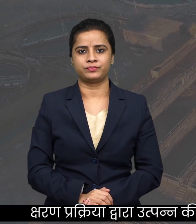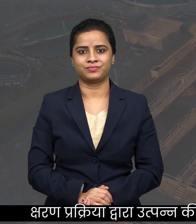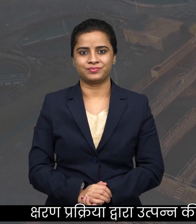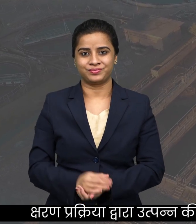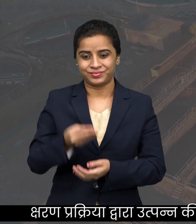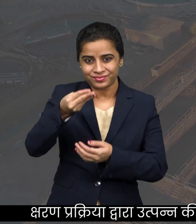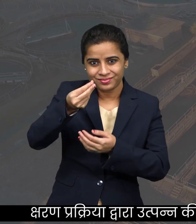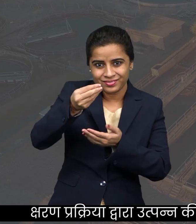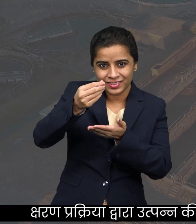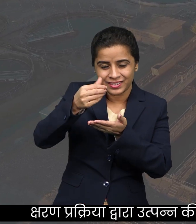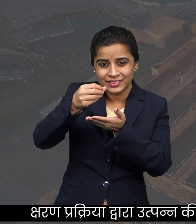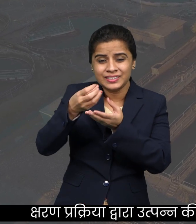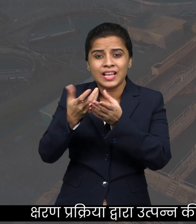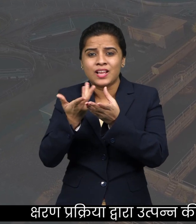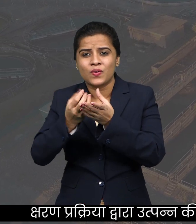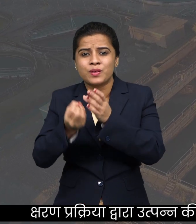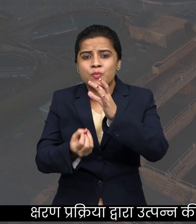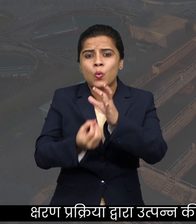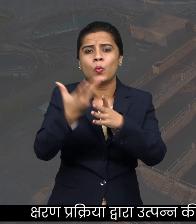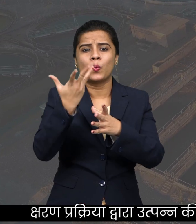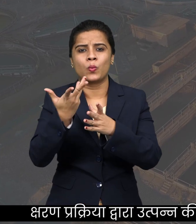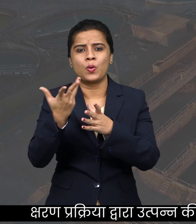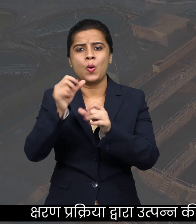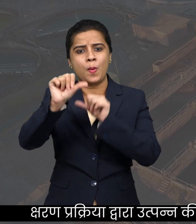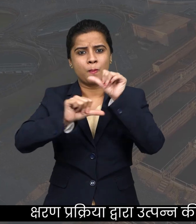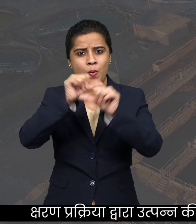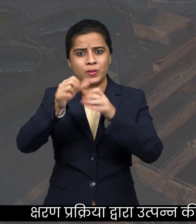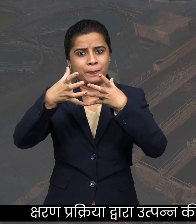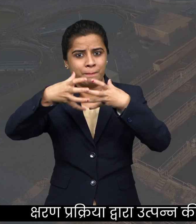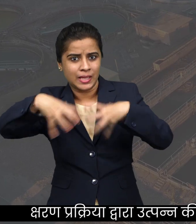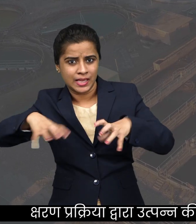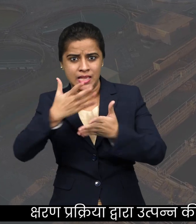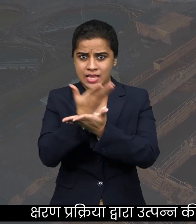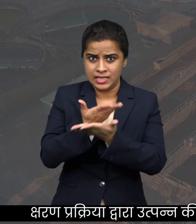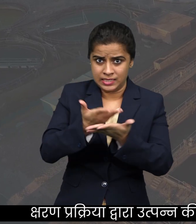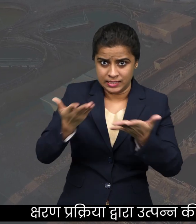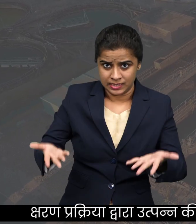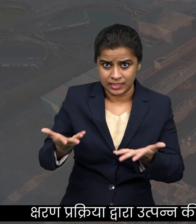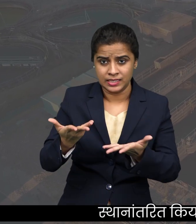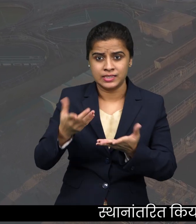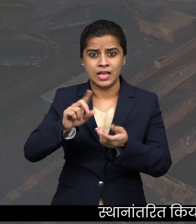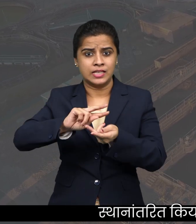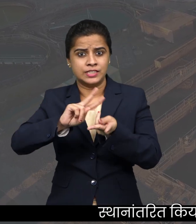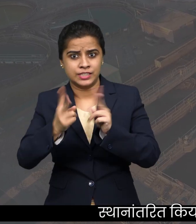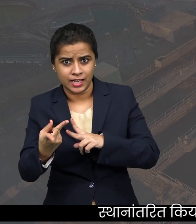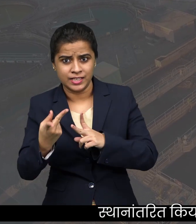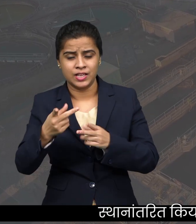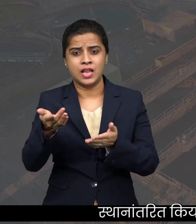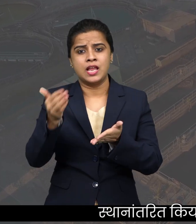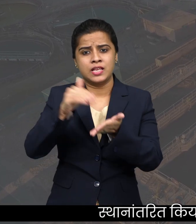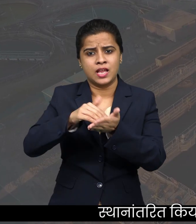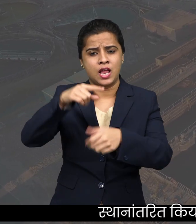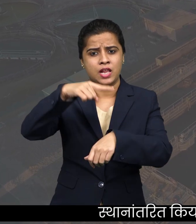शरण प्रक्रिया द्वारा उत्पन्न कीचड़ को सुरक्षित निपटाना के लिए टैंक से समय समय पर स्थानांतरित किया